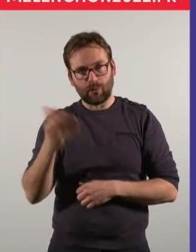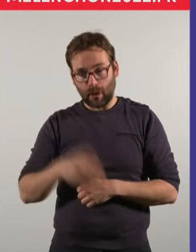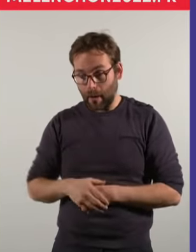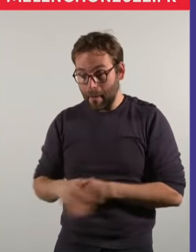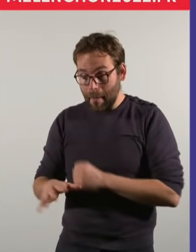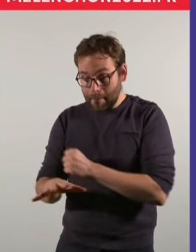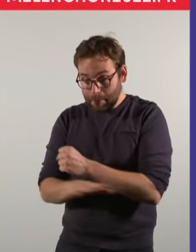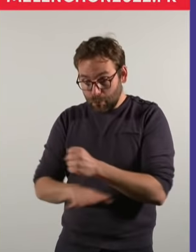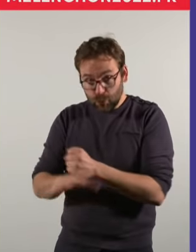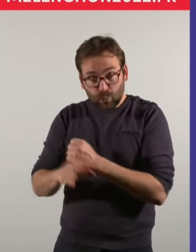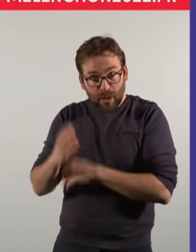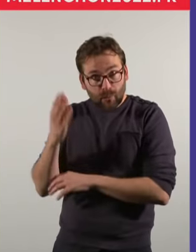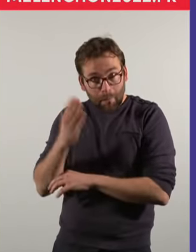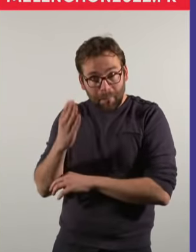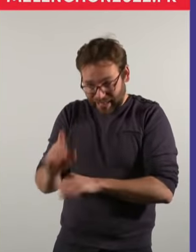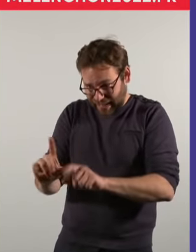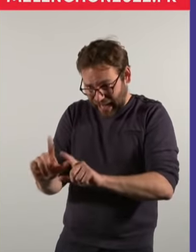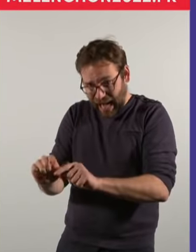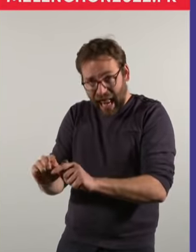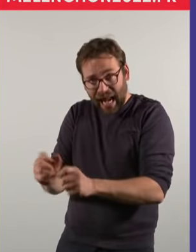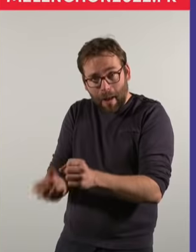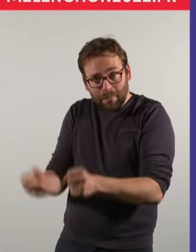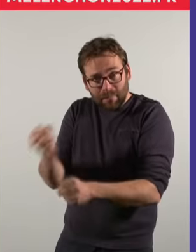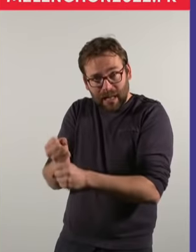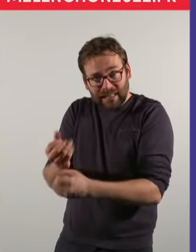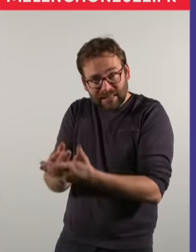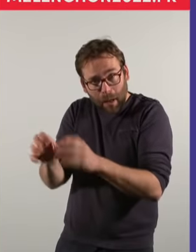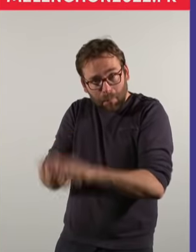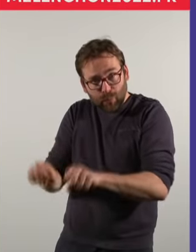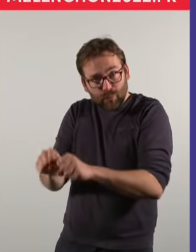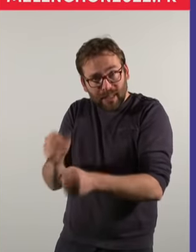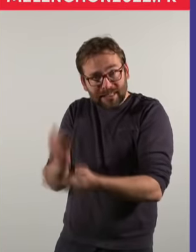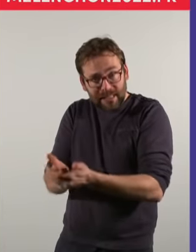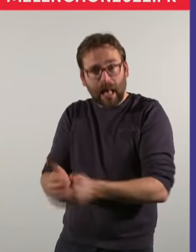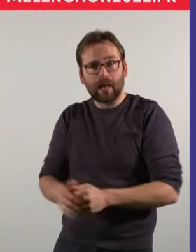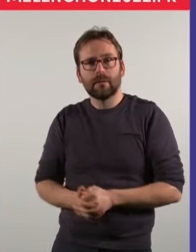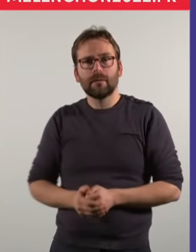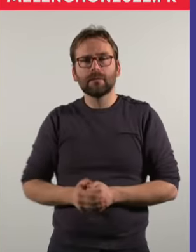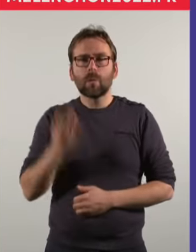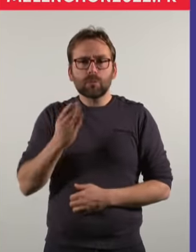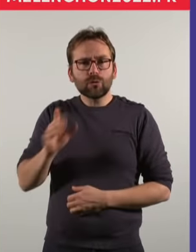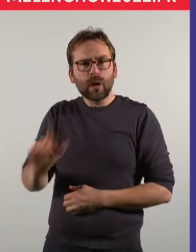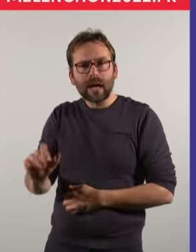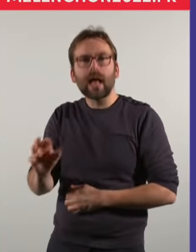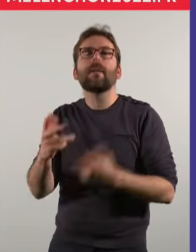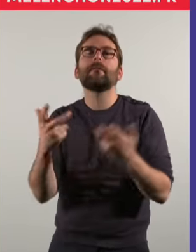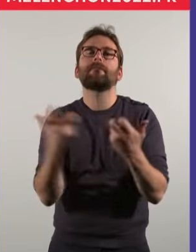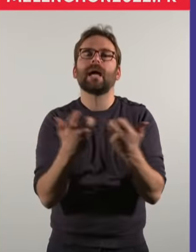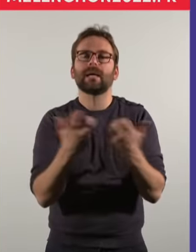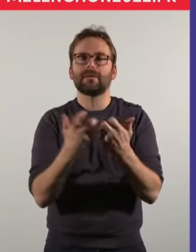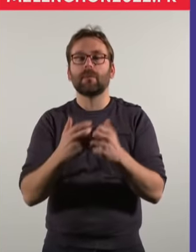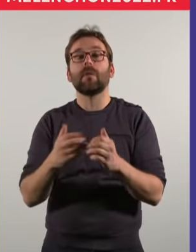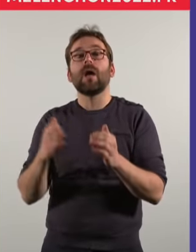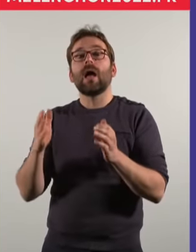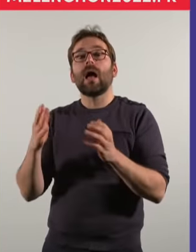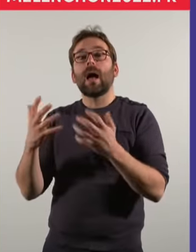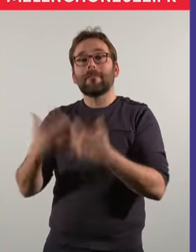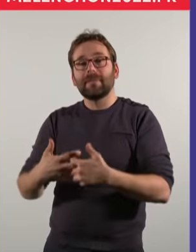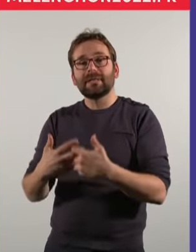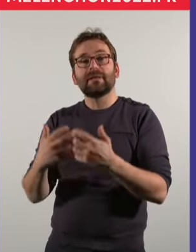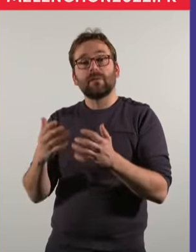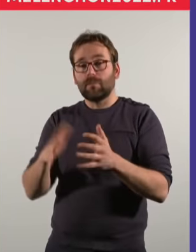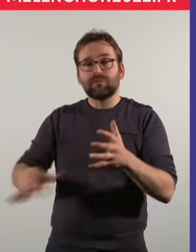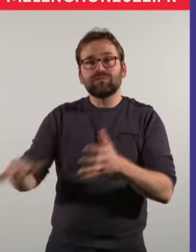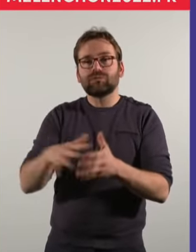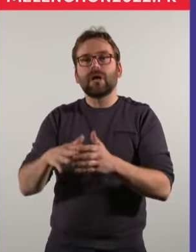besoins élémentaires, les choses dont on a besoin, pour avoir, par exemple, un appareil sanitaire autonome, où nous